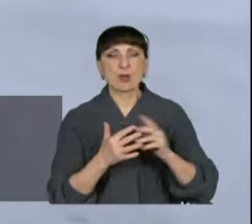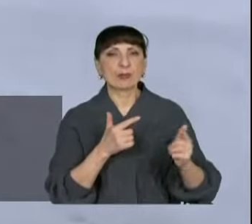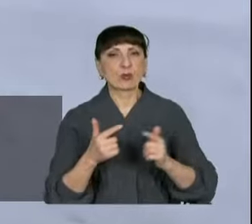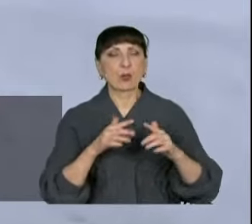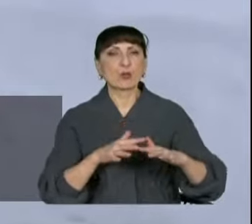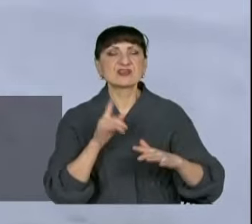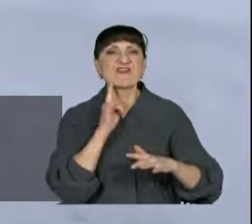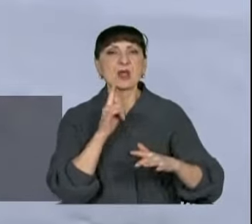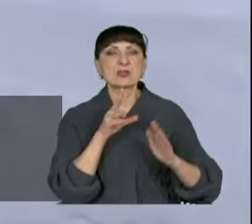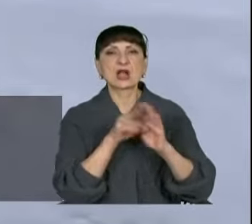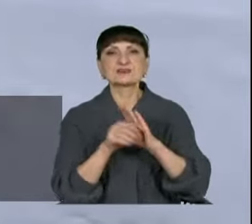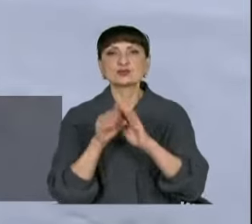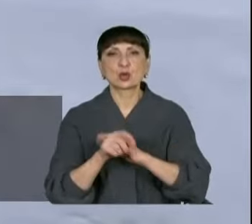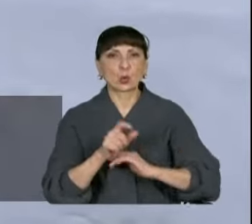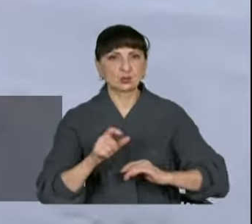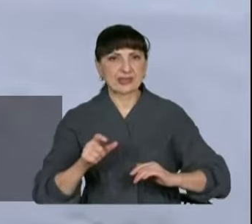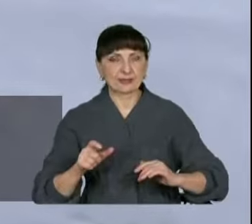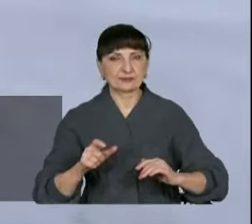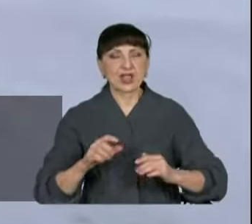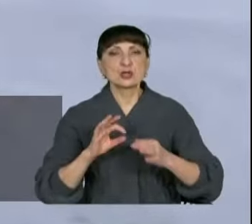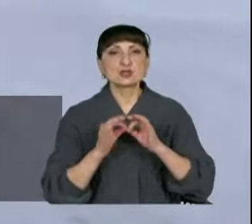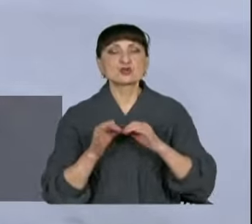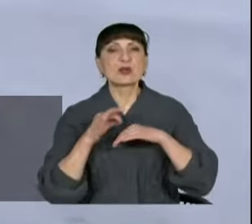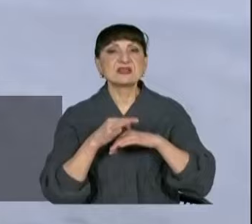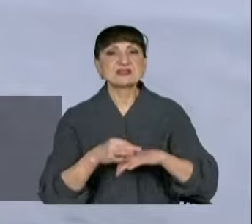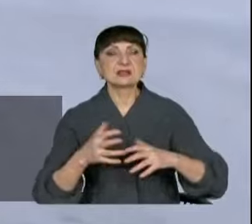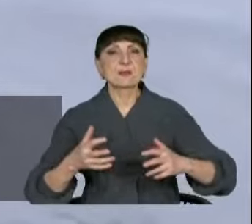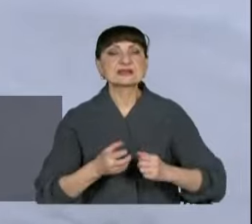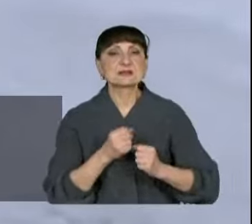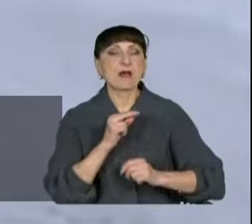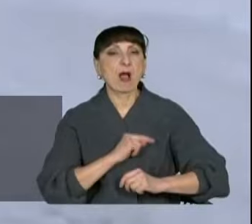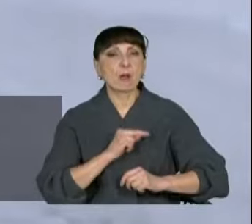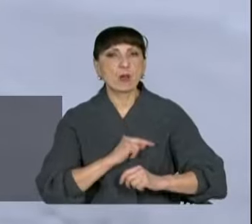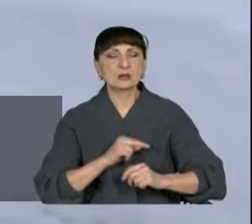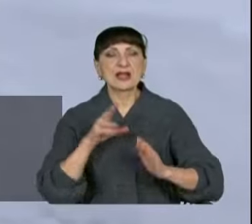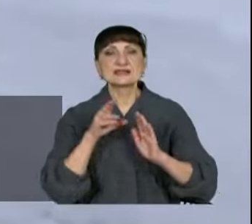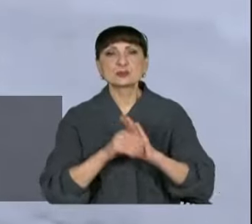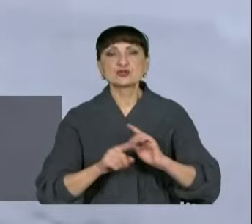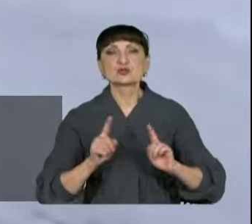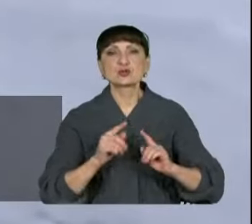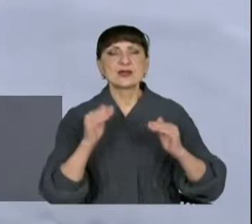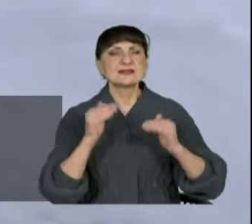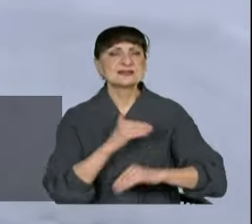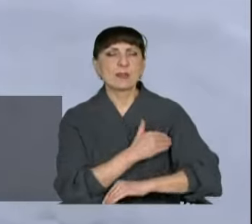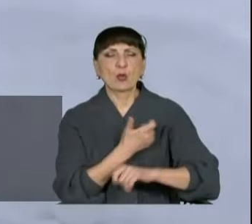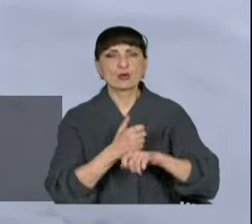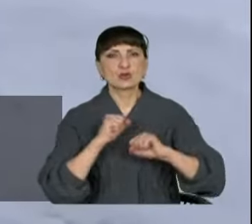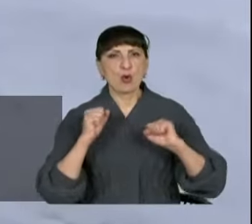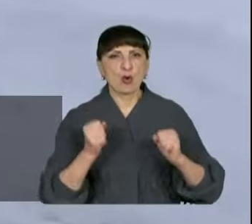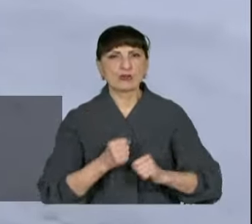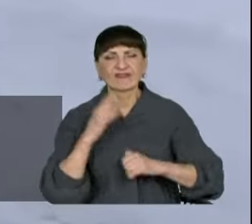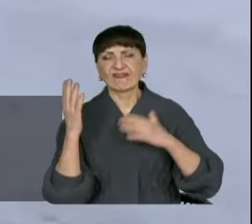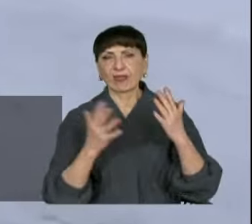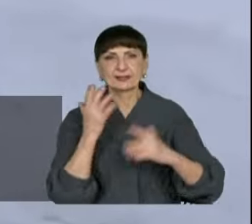пункты временного размещения населения. Сложность проведения аварийно-спасательных работ заключается в низкой температуре воздуха, сильном